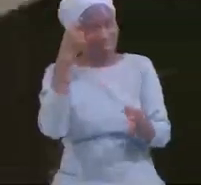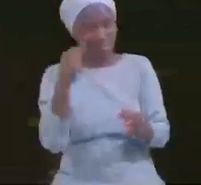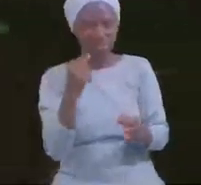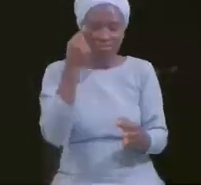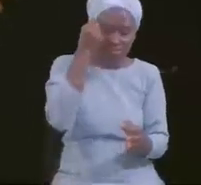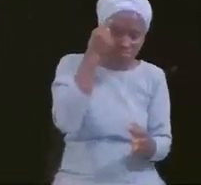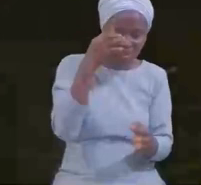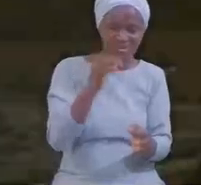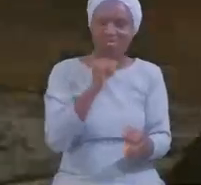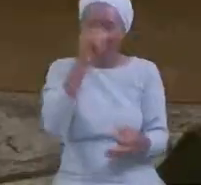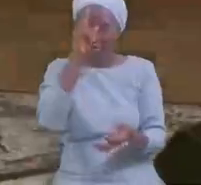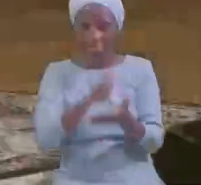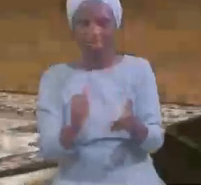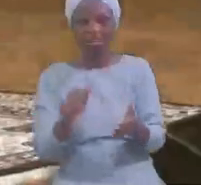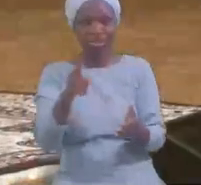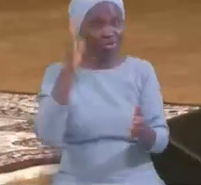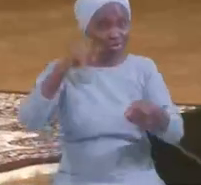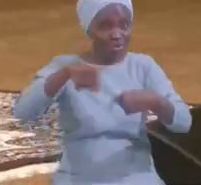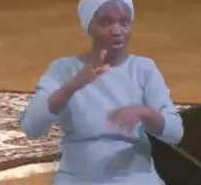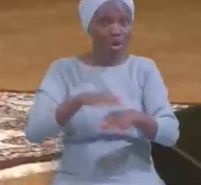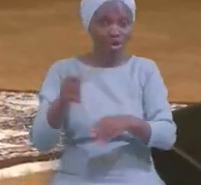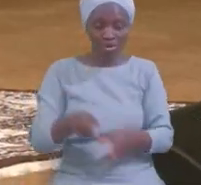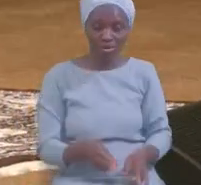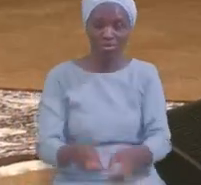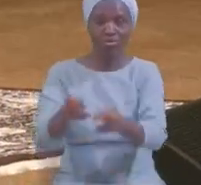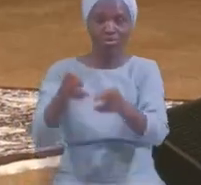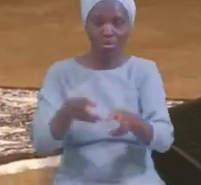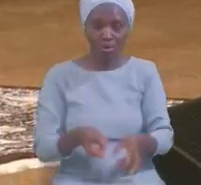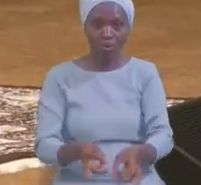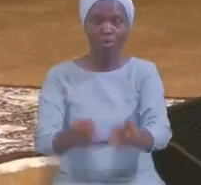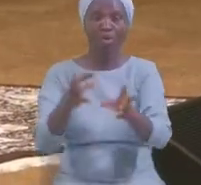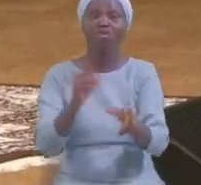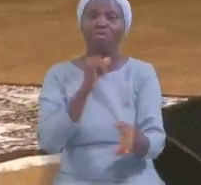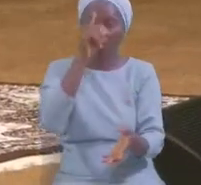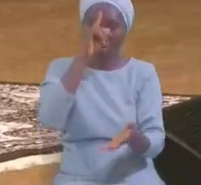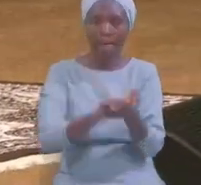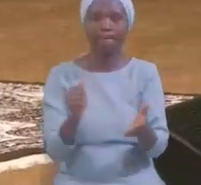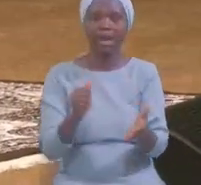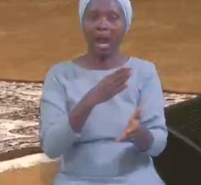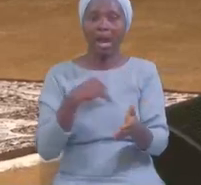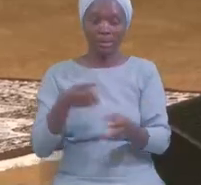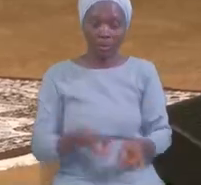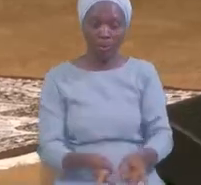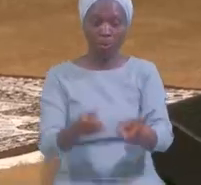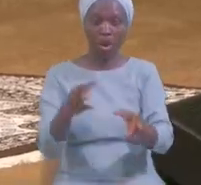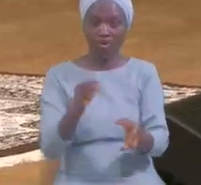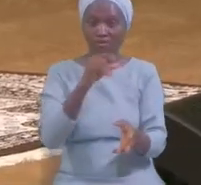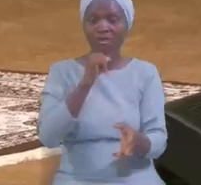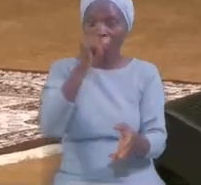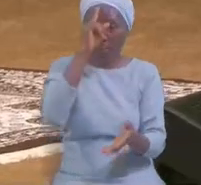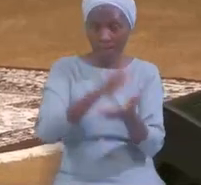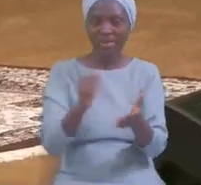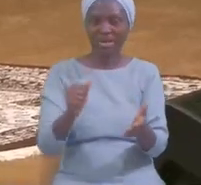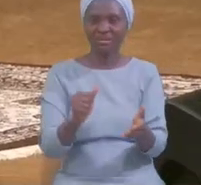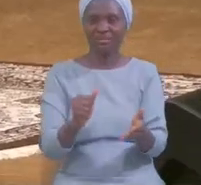ira, on empruntera une voie d'incrédulité. Et la voie d'incrédulité ne conduit jamais